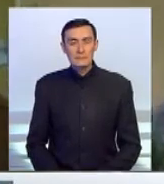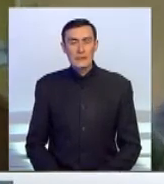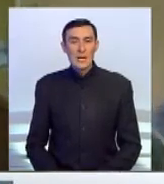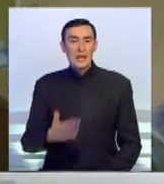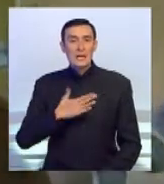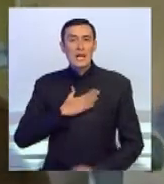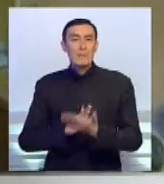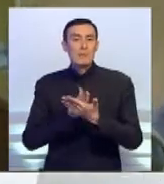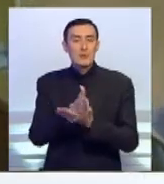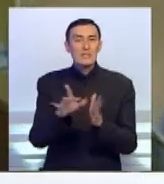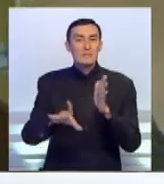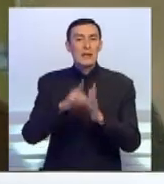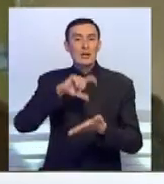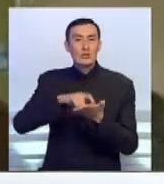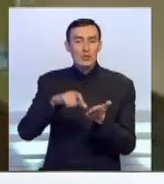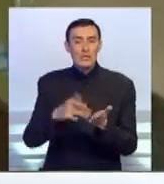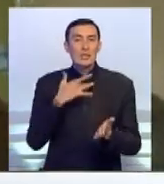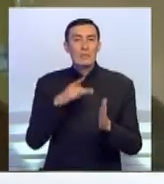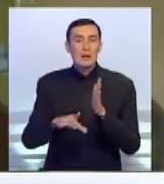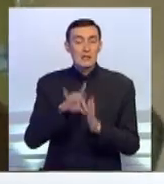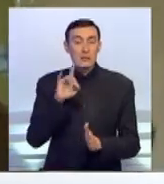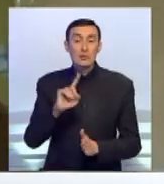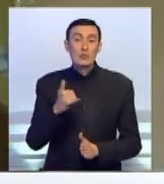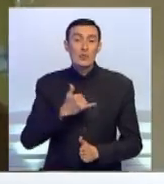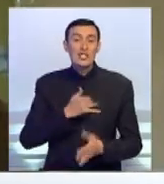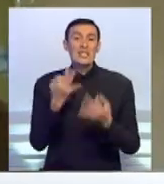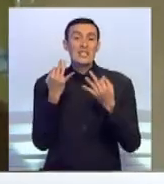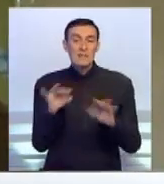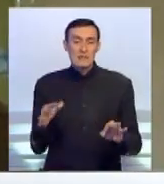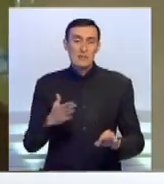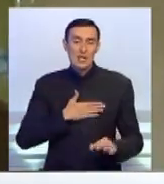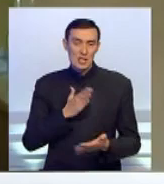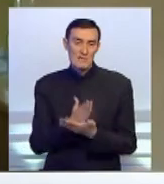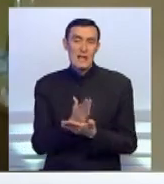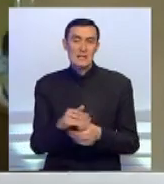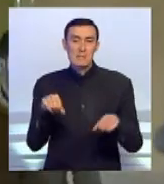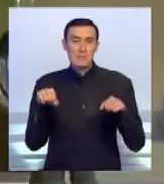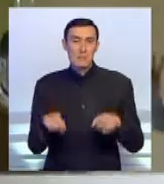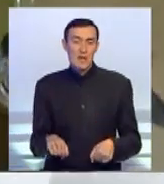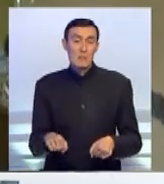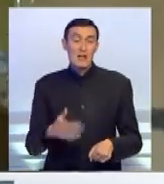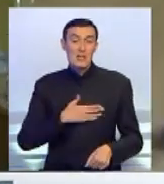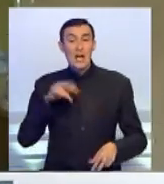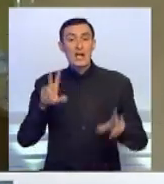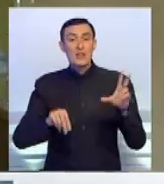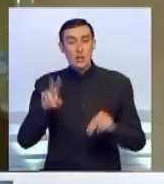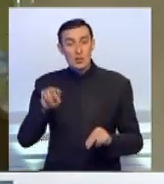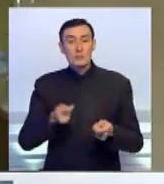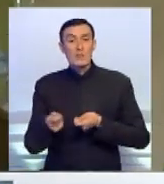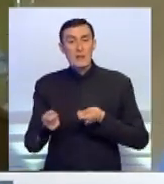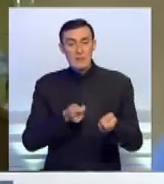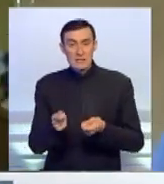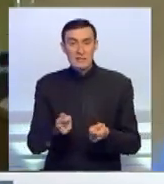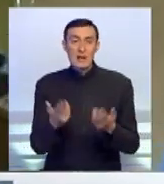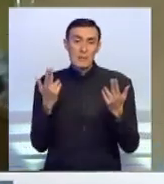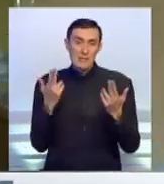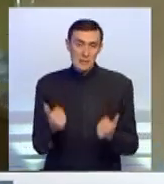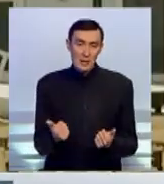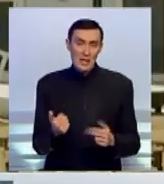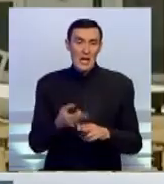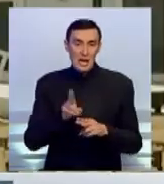Я пошел на избирательный участок и проголосовал, потому что независимость является нашим естественным правом. Я надеюсь, что правительство признает итоги